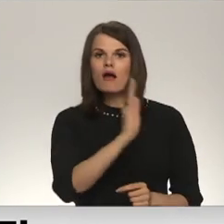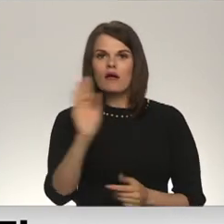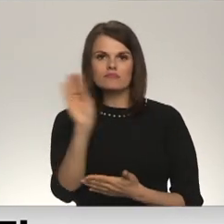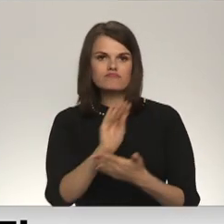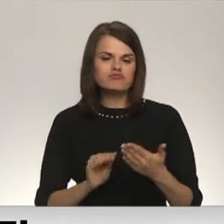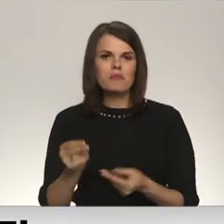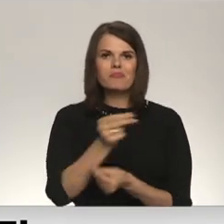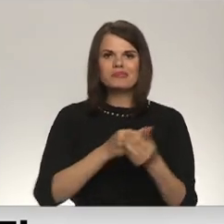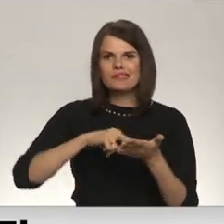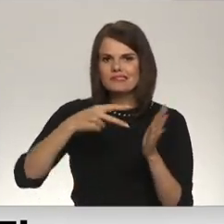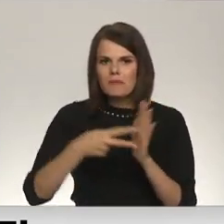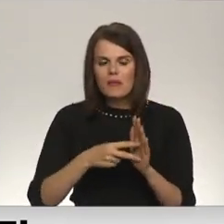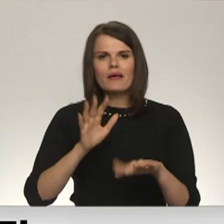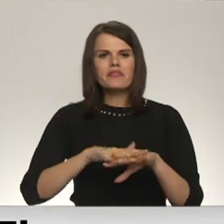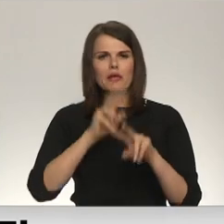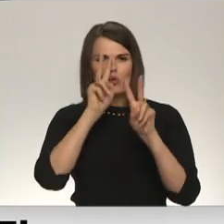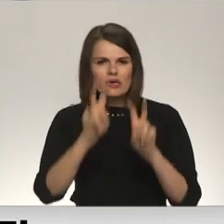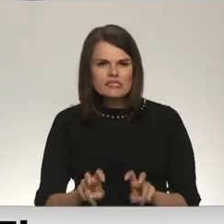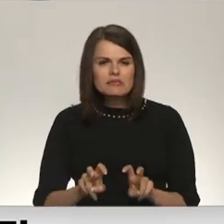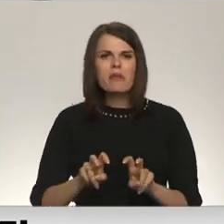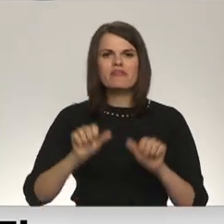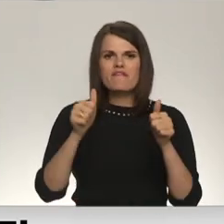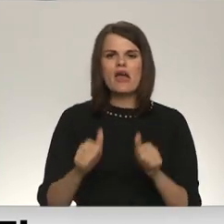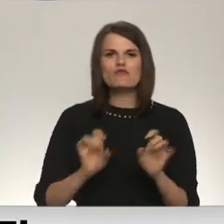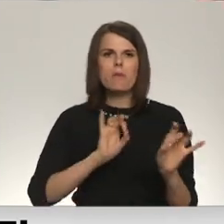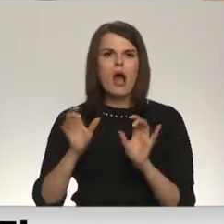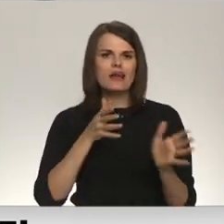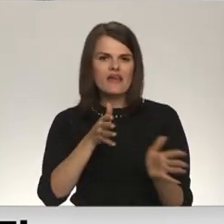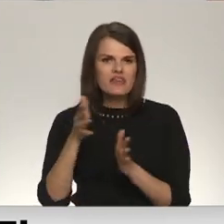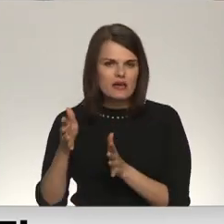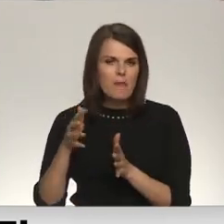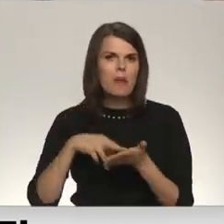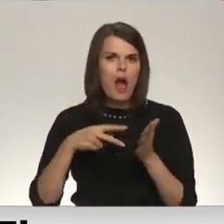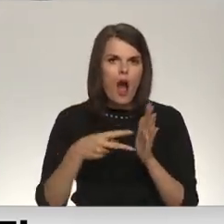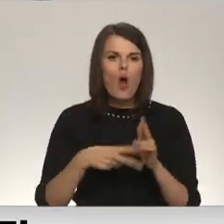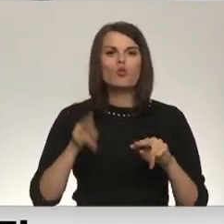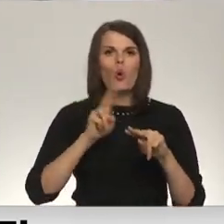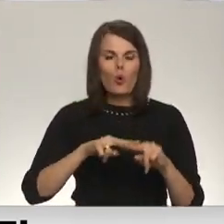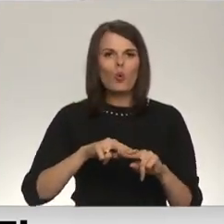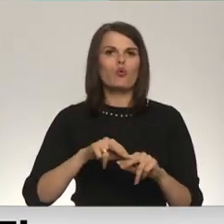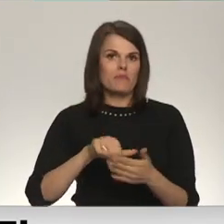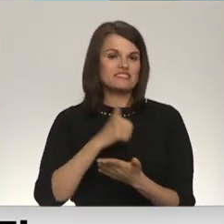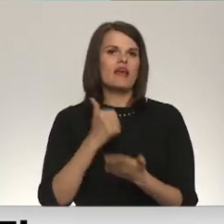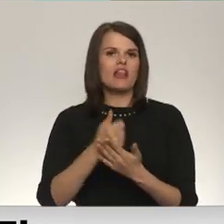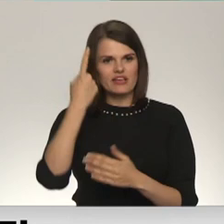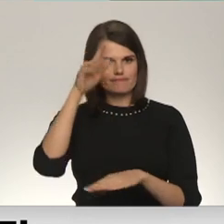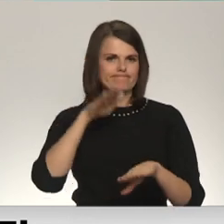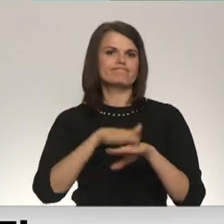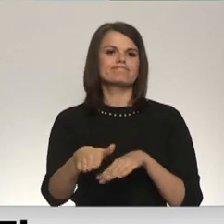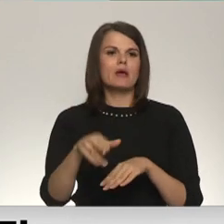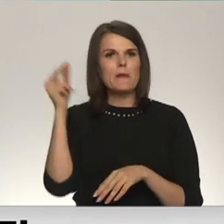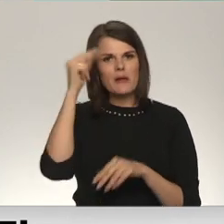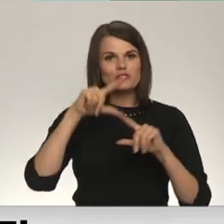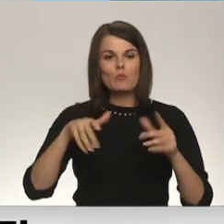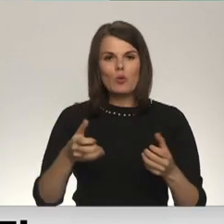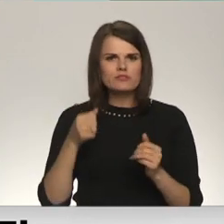biznesa plānu, veicis tirgus izpēti, veidojis marketinga kampaņu un pats galvenais – realizējis savu ideju. Mācību uzņēmumu